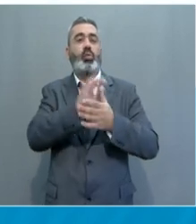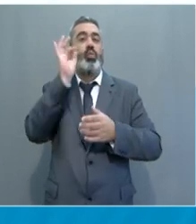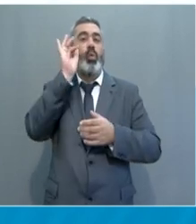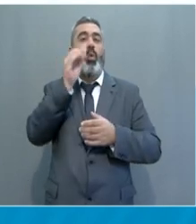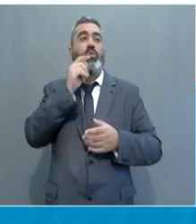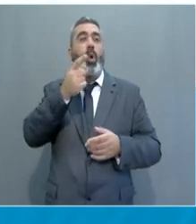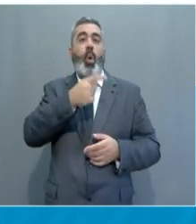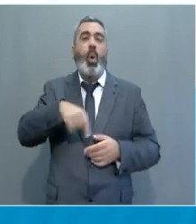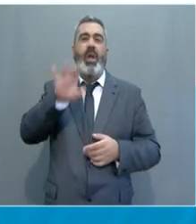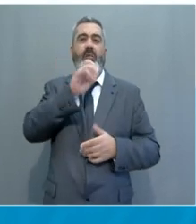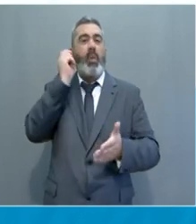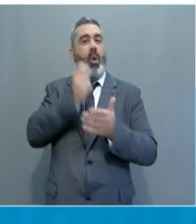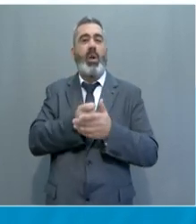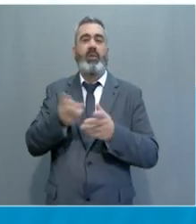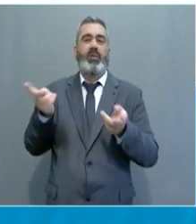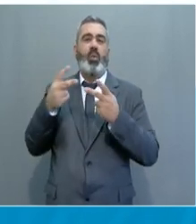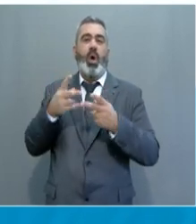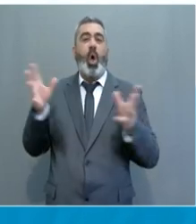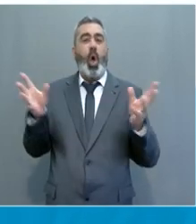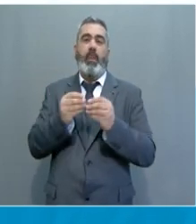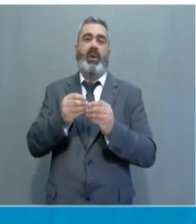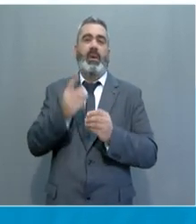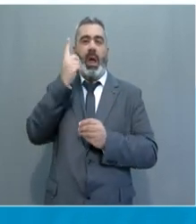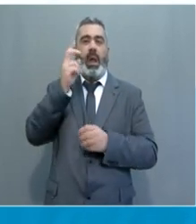αποθήκευση φυσικού αερίου, αλλά και από την άλλη